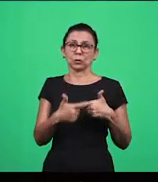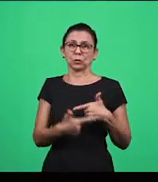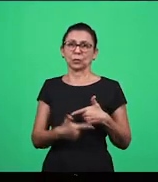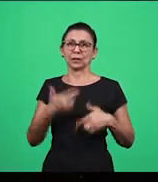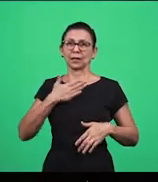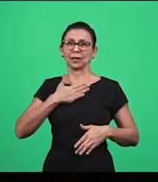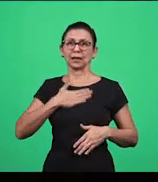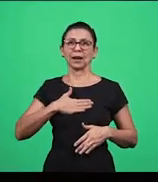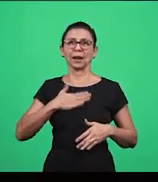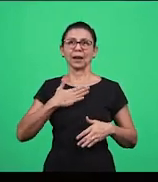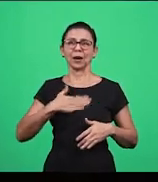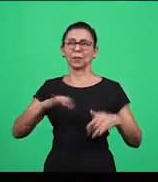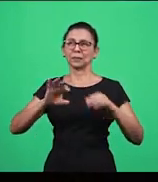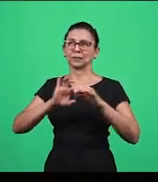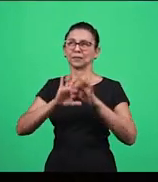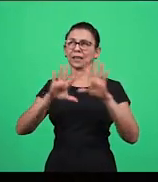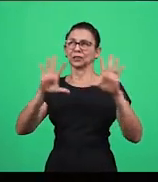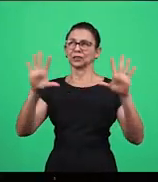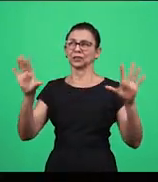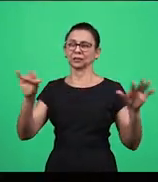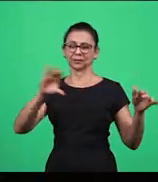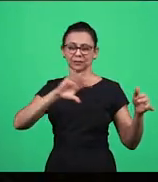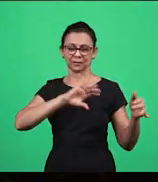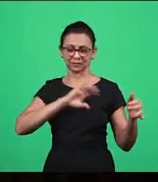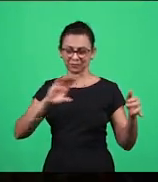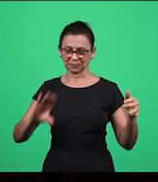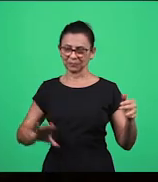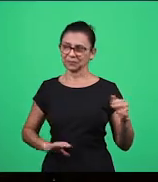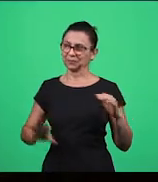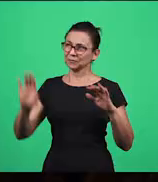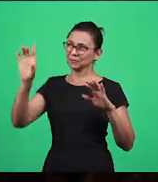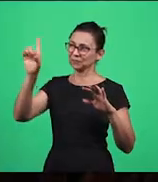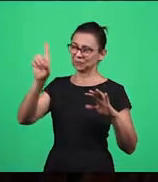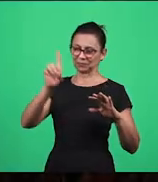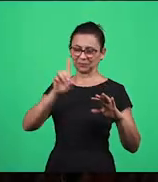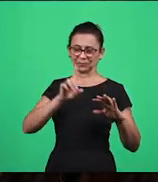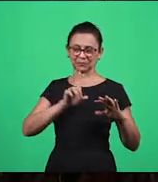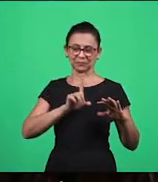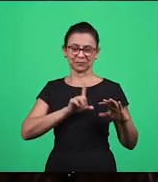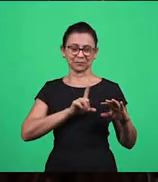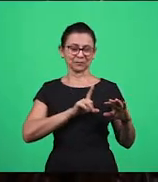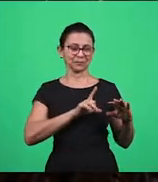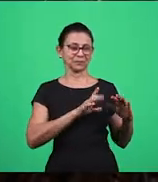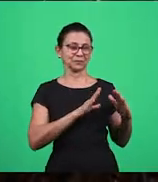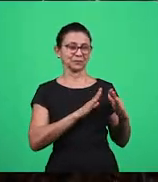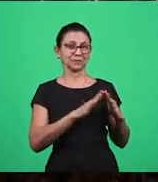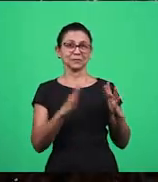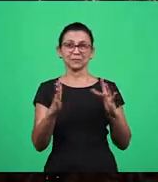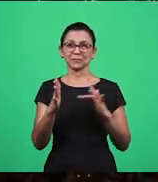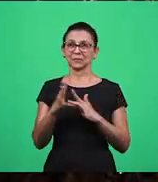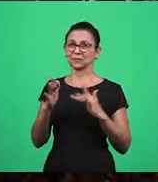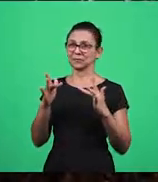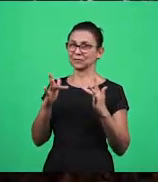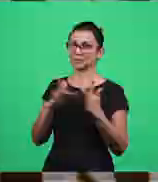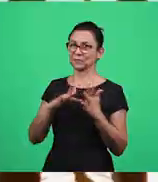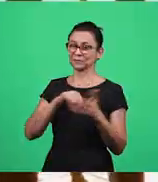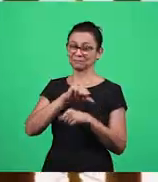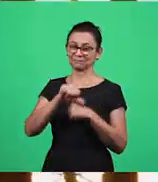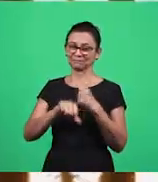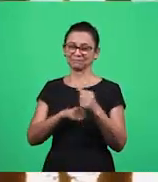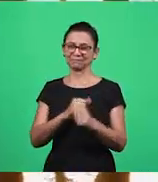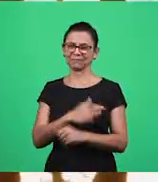ты. Открой сердце свое и позволь Христу войти, и солнце воссияет в